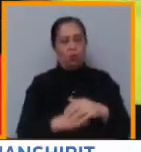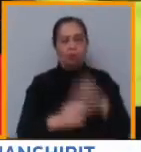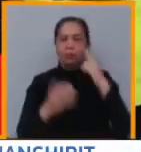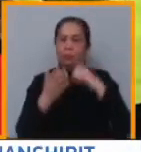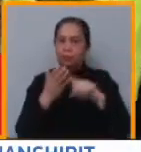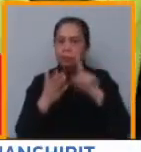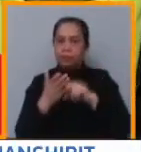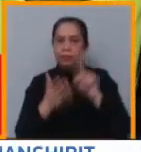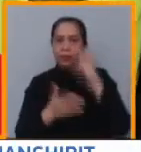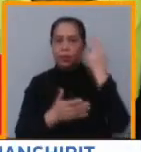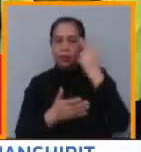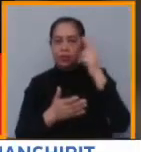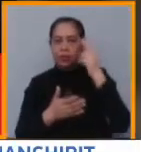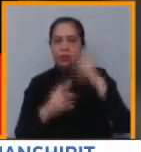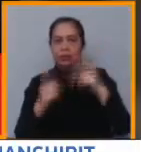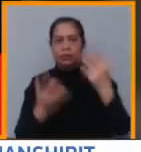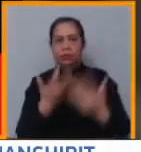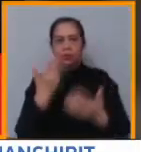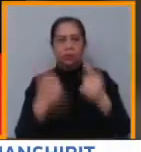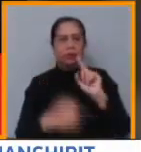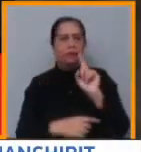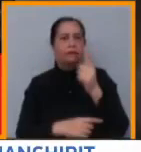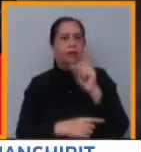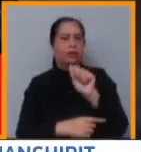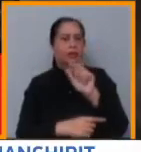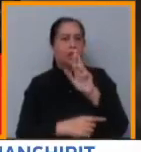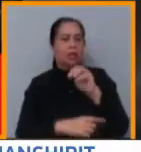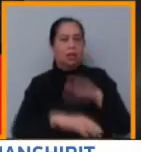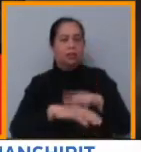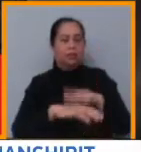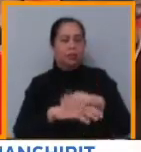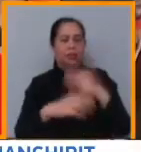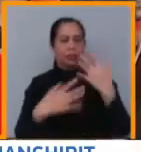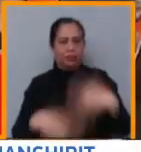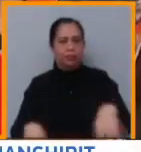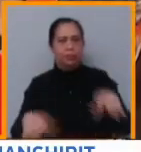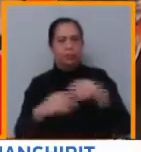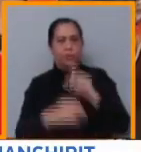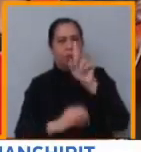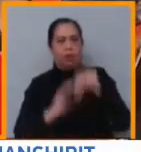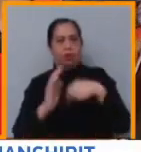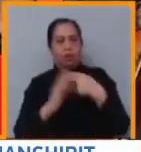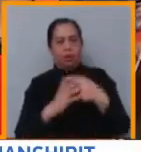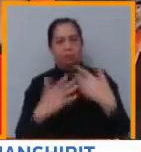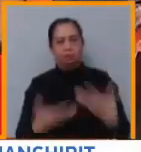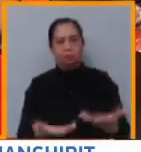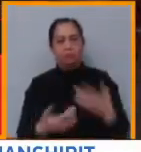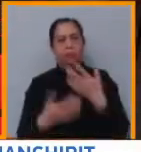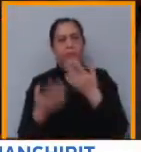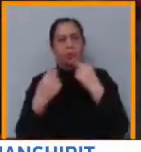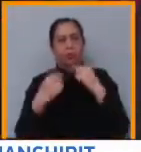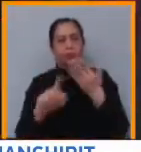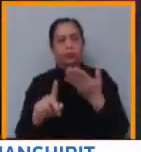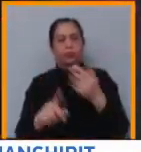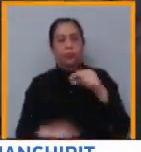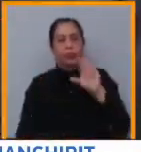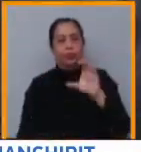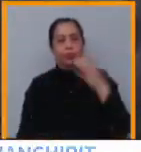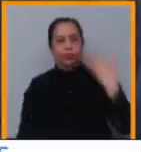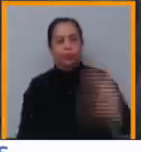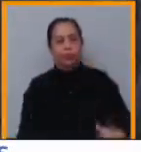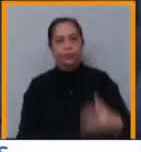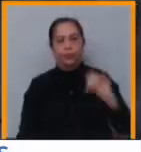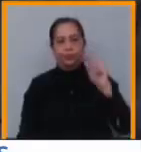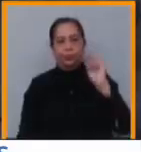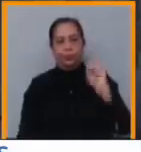Umabot lamang sa unang alarma ang sunog na naapula matapos ang mahigit isang oras. Yan ang unang balita sa Quezon City. James Agustin,